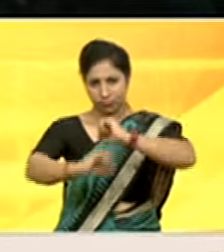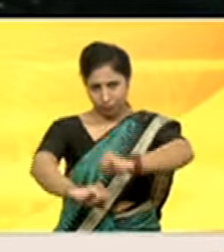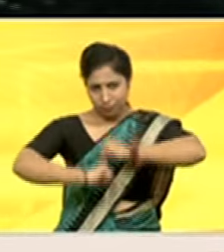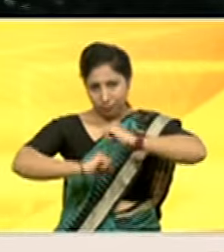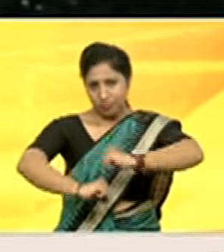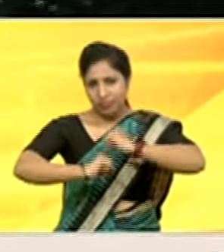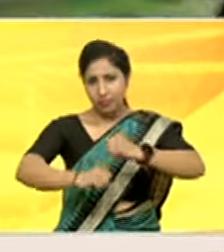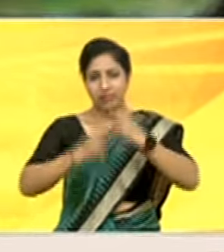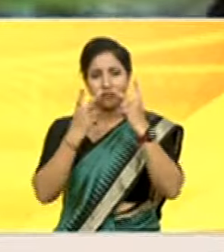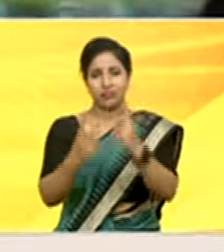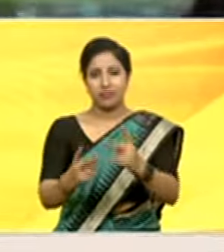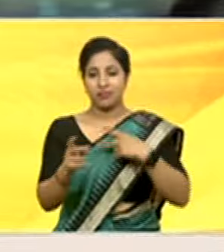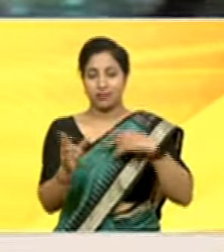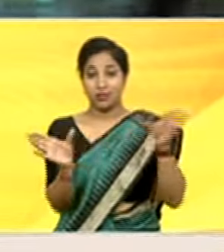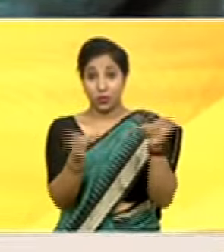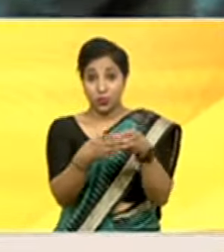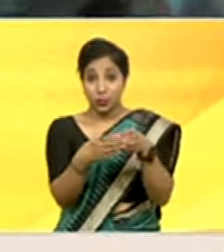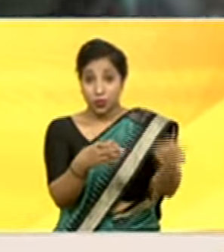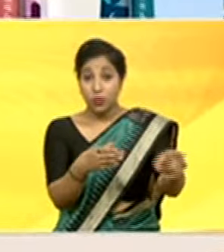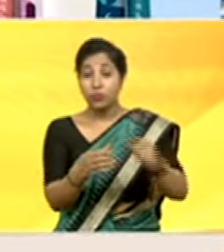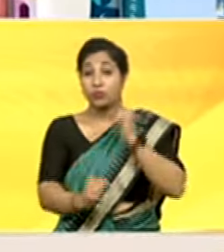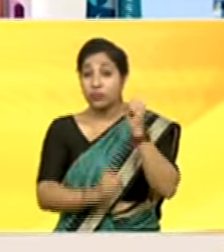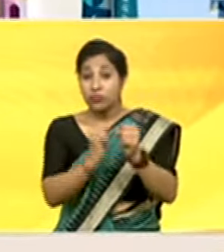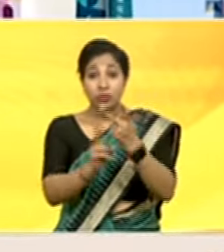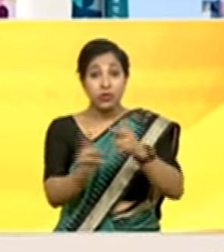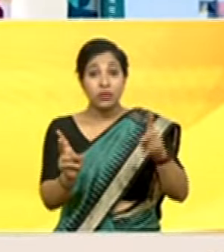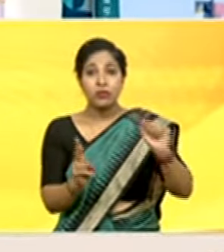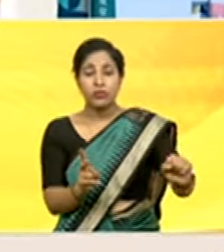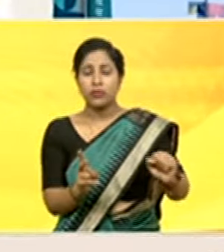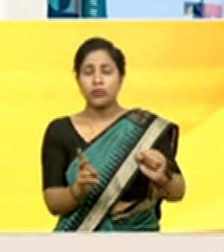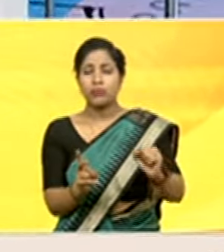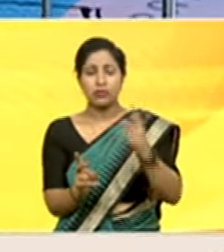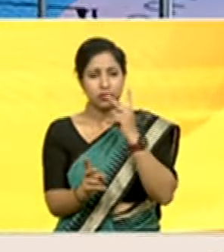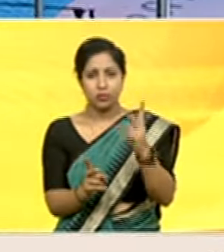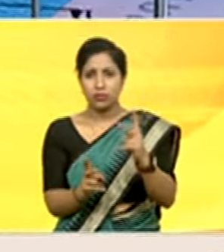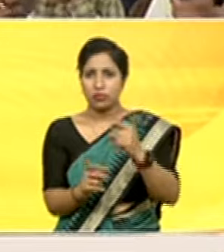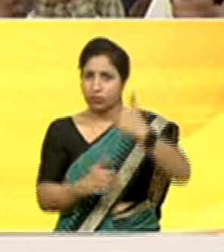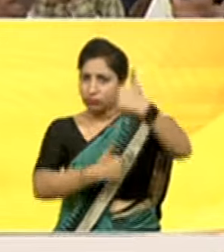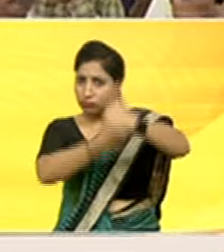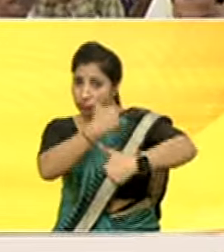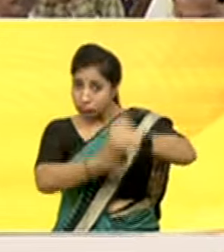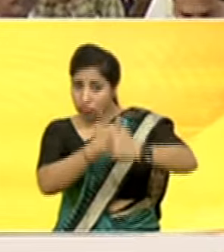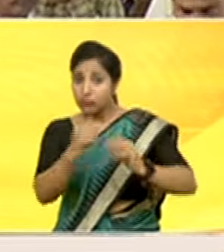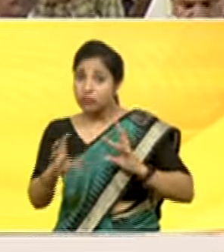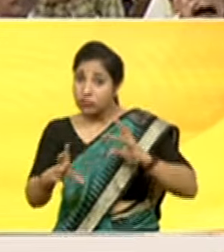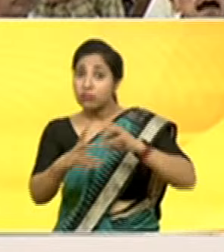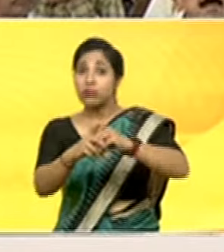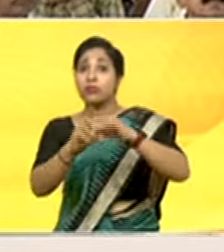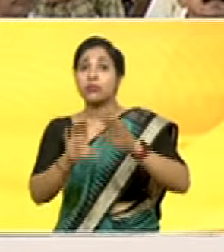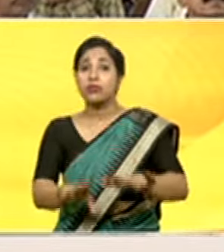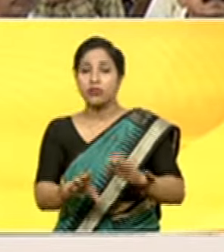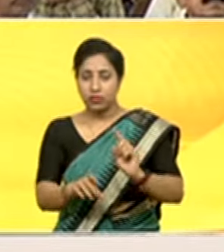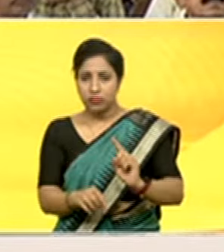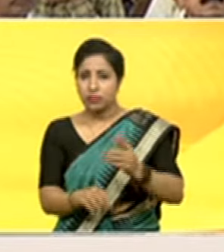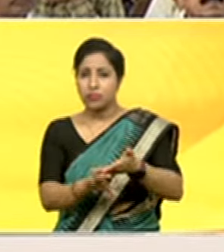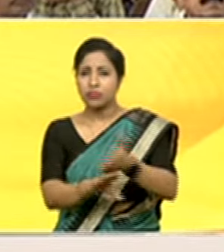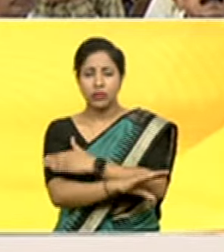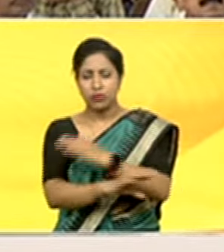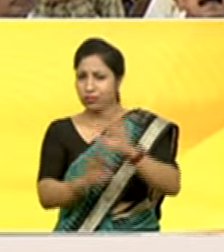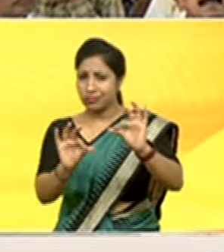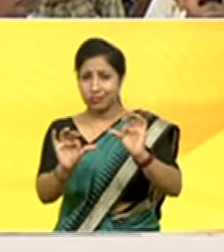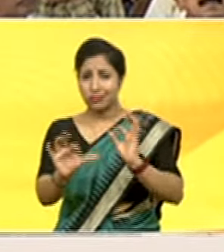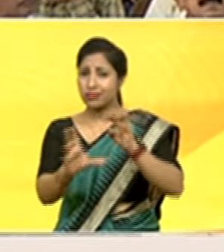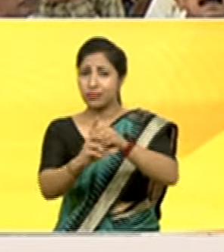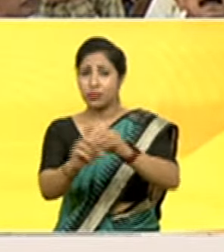हमारे दल की खिलाडी उन केटेगरीज में भी कंपिट करेंगे जिन में पहले वे कभी